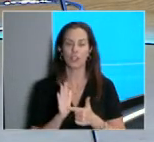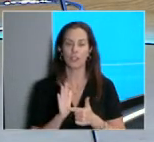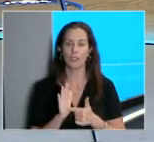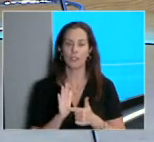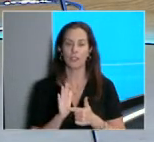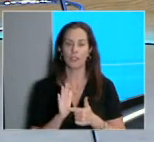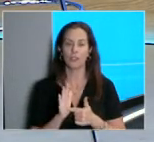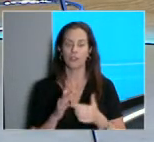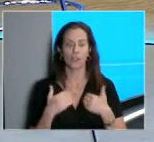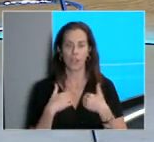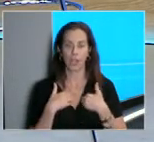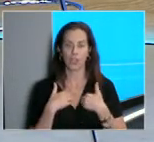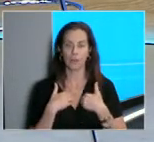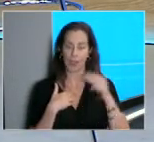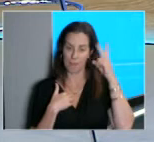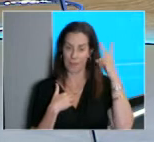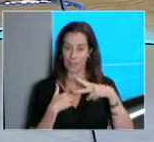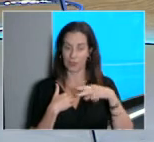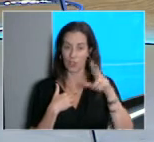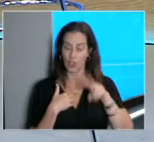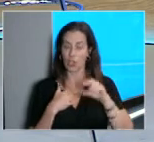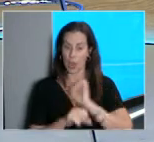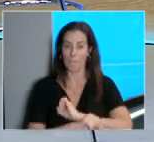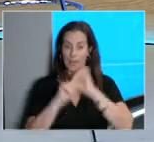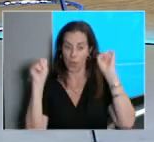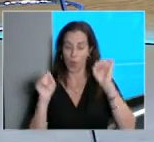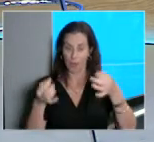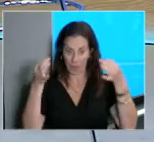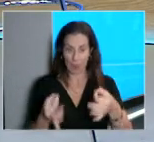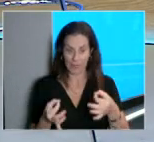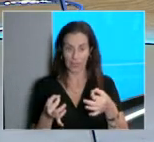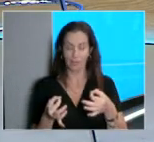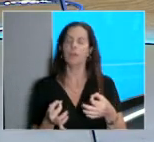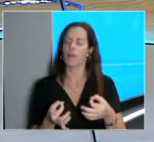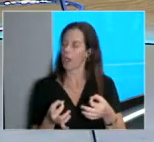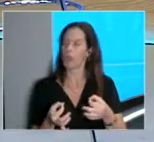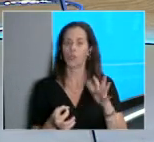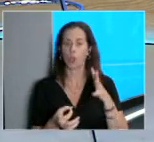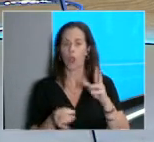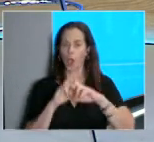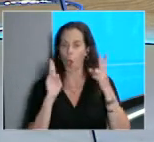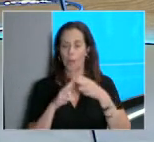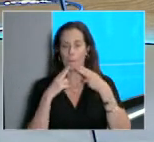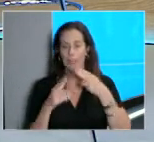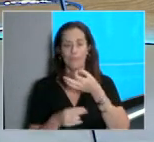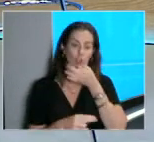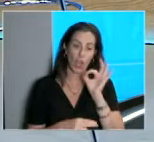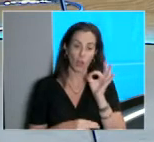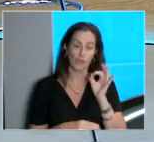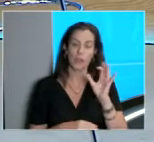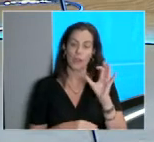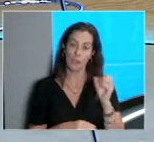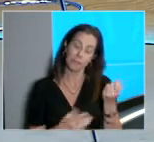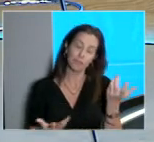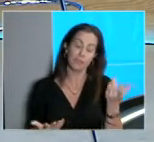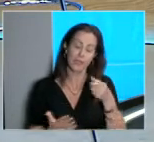כיוון שאנחנו מבינים שכשיש פיגוע קונקרטי, אז אליו אולי העולם יגיב יותר טוב, אם